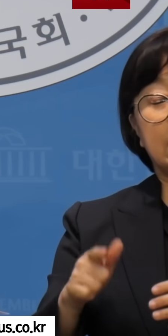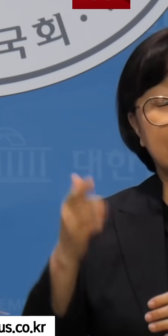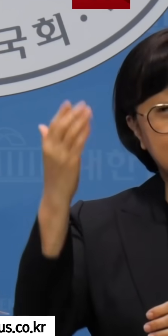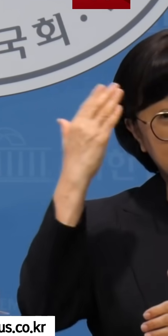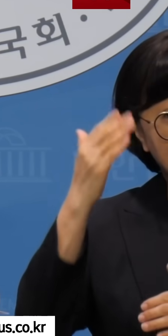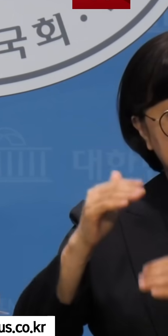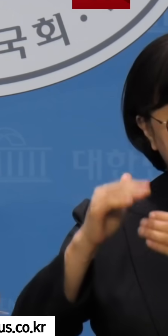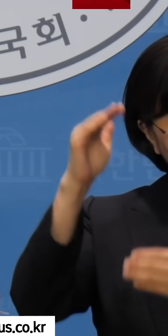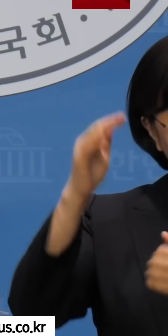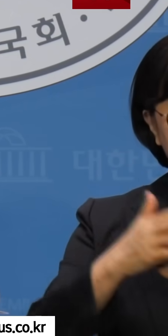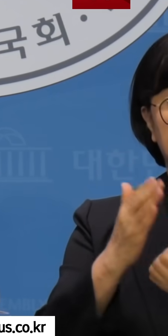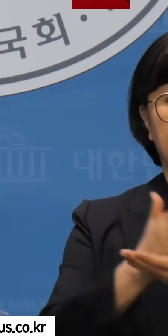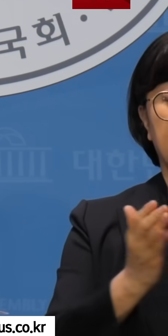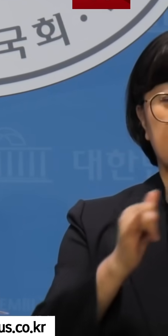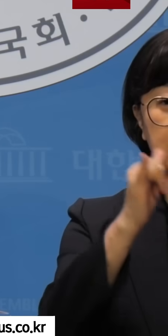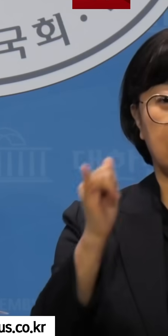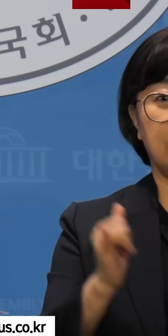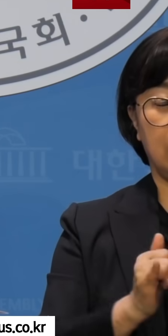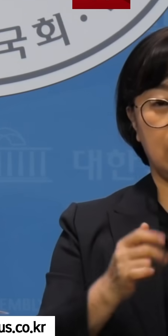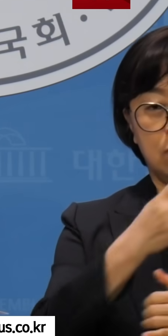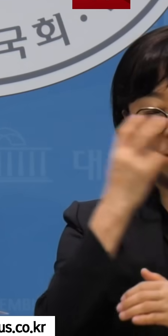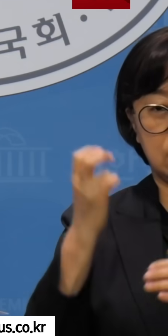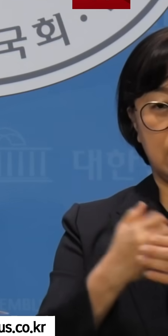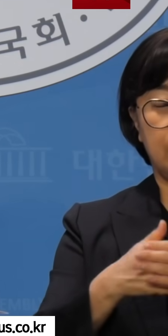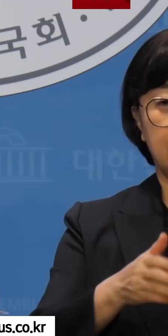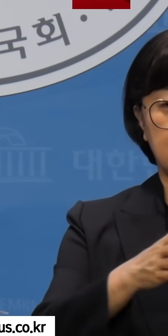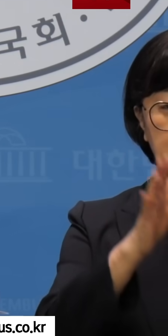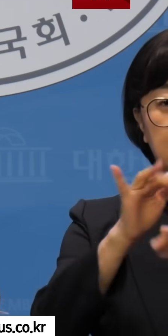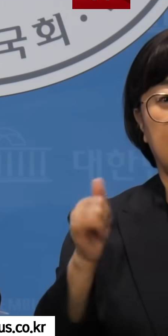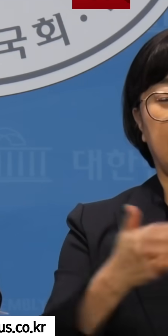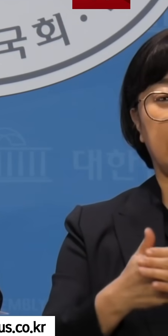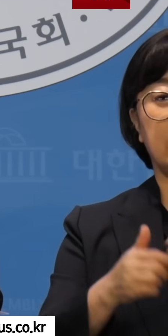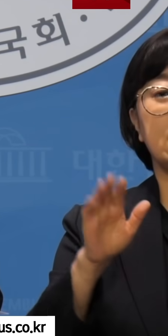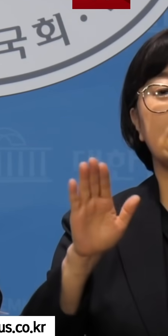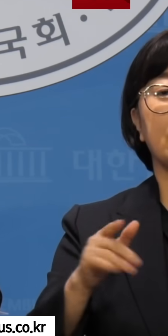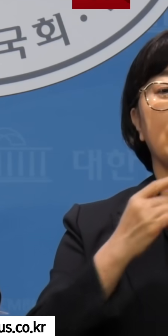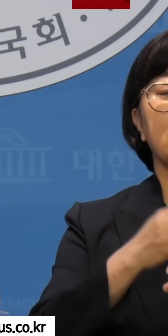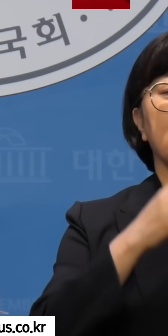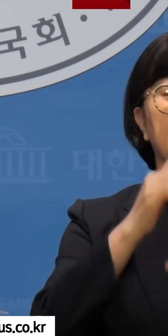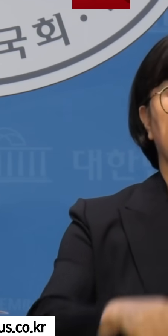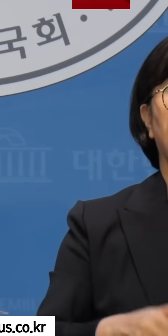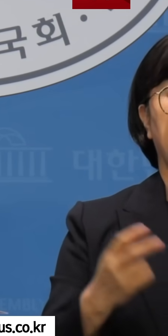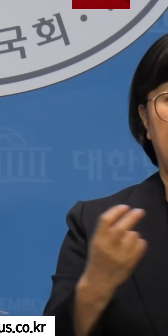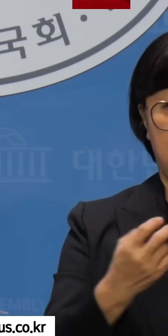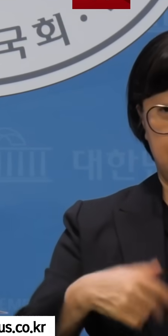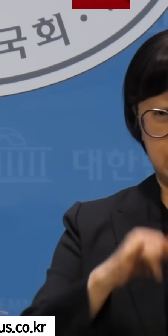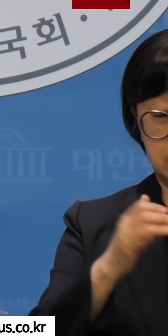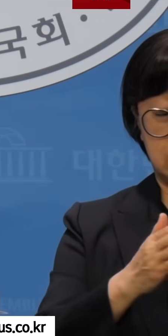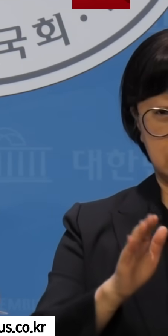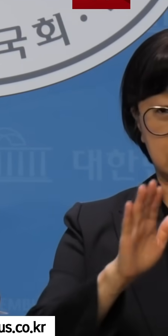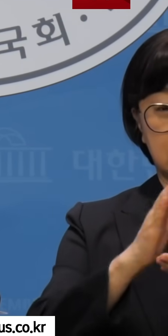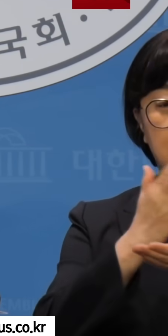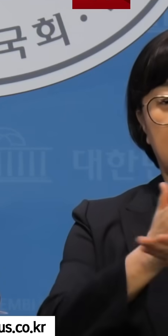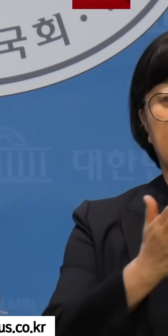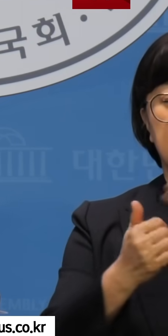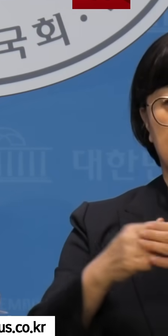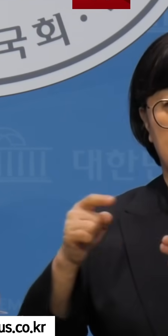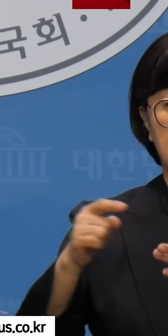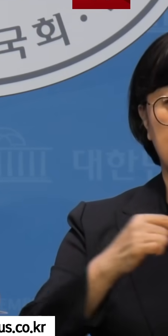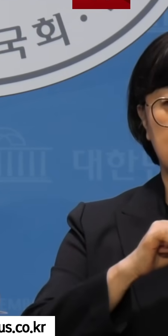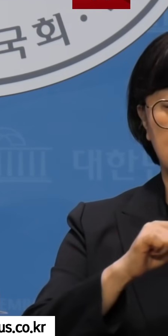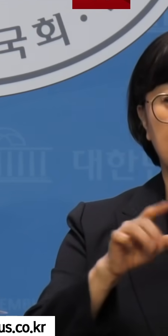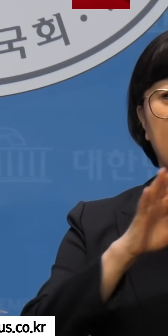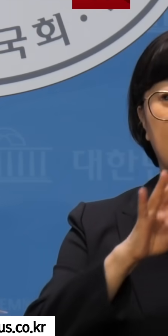정보, 다양해진 사회, 똑똑한 시민에 맞는 현대적 민주주의의 길을 찾아야 합니다. 갈수록 다양해진 의견과